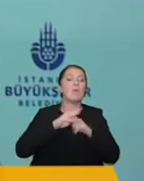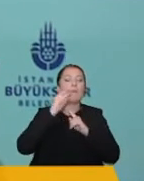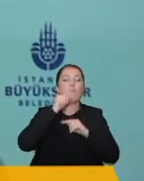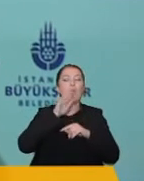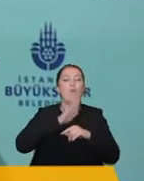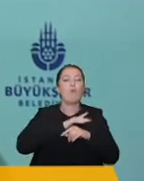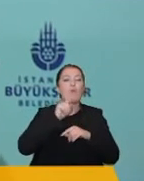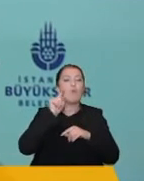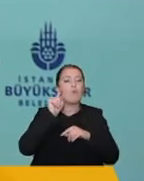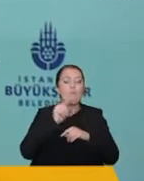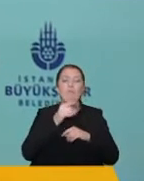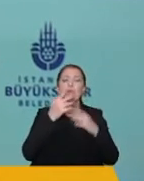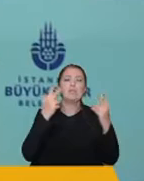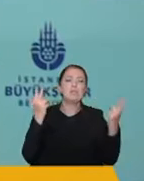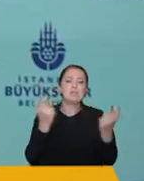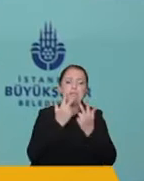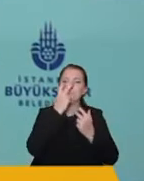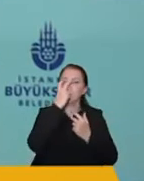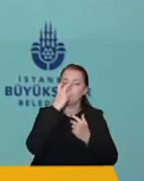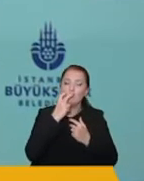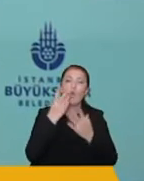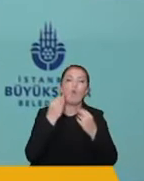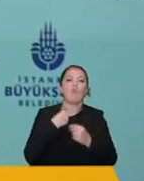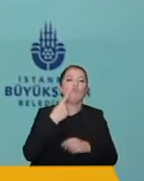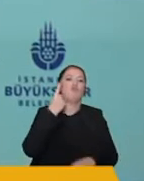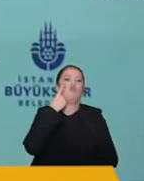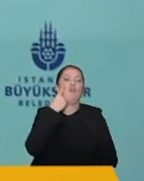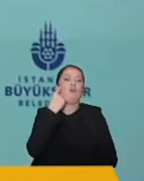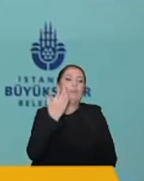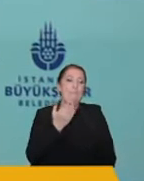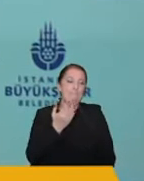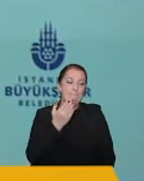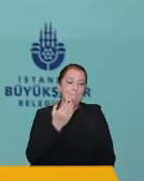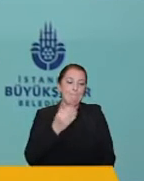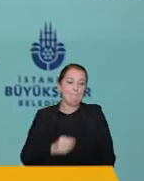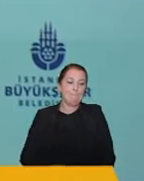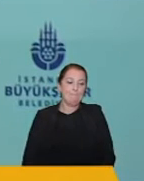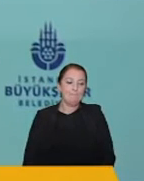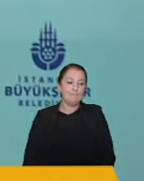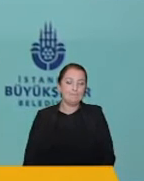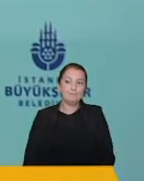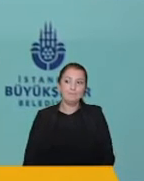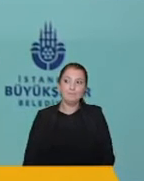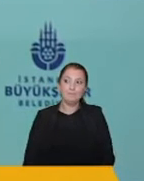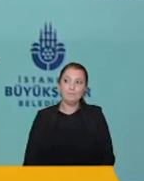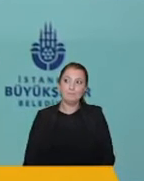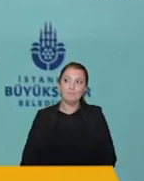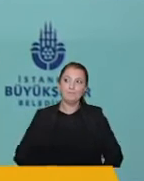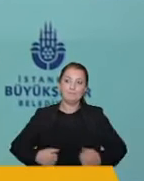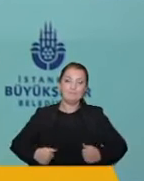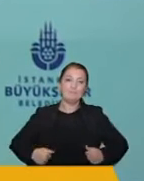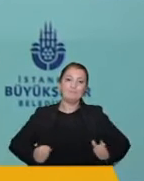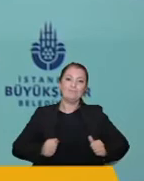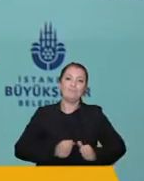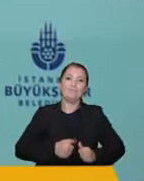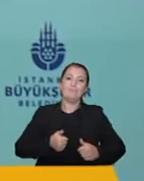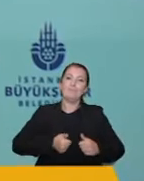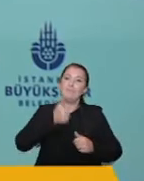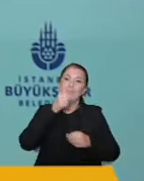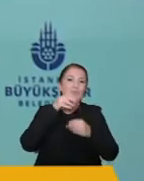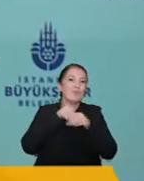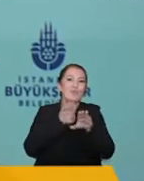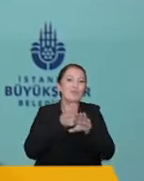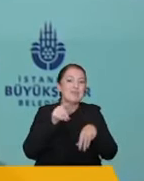buna azami dikkati gösterdiğine şahidim. Başkanım, şimdi